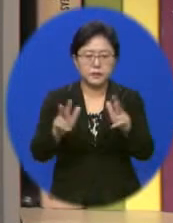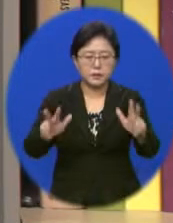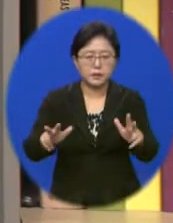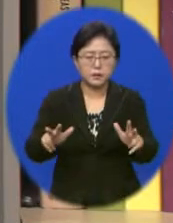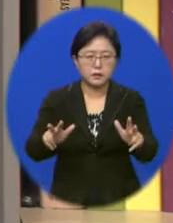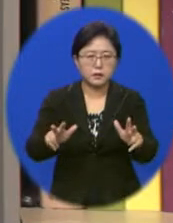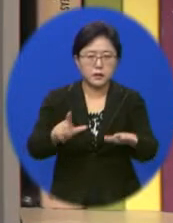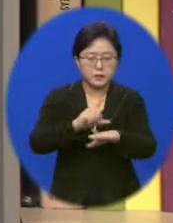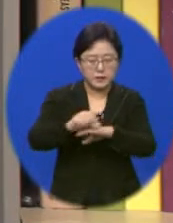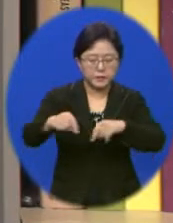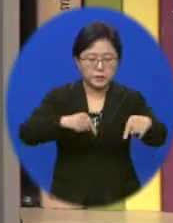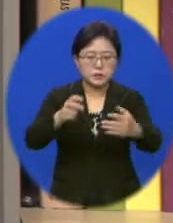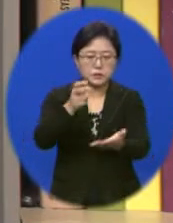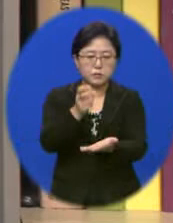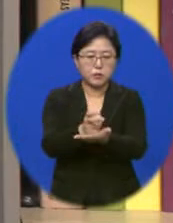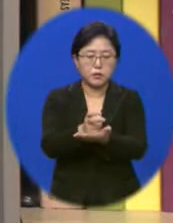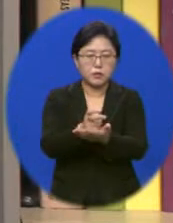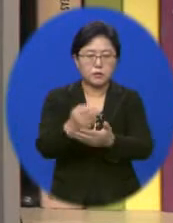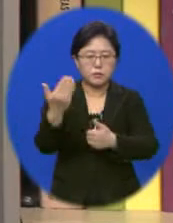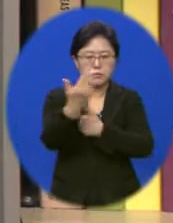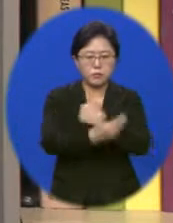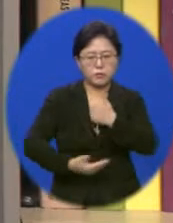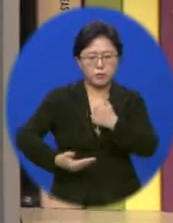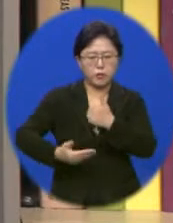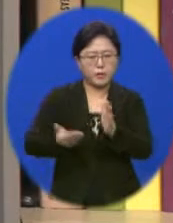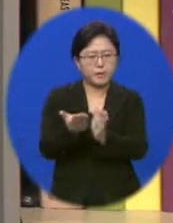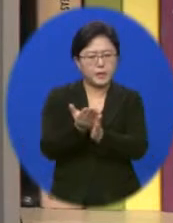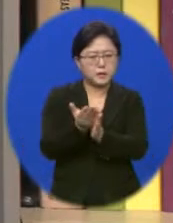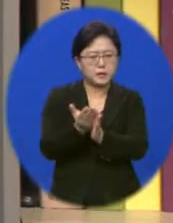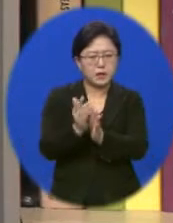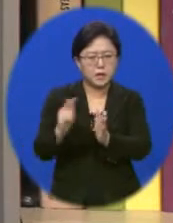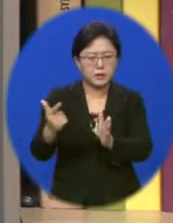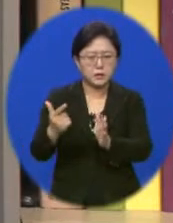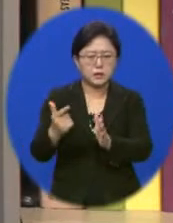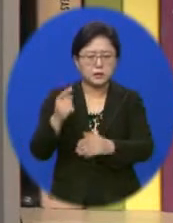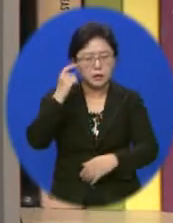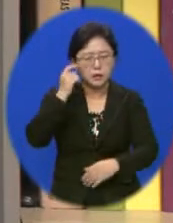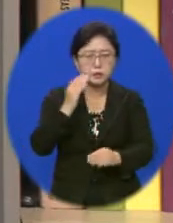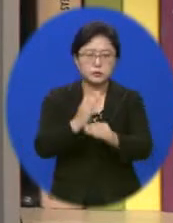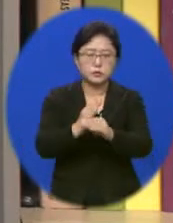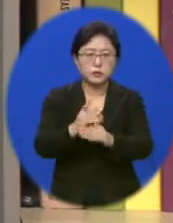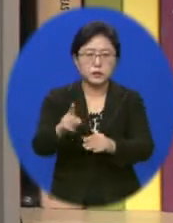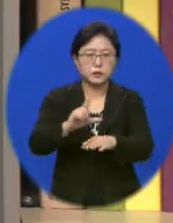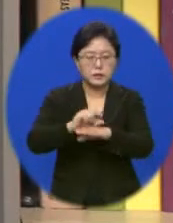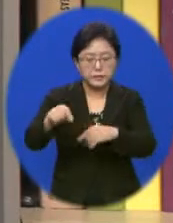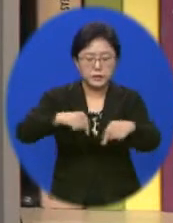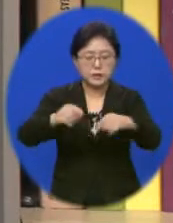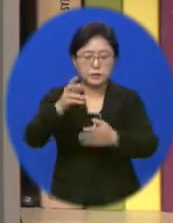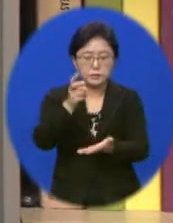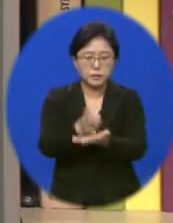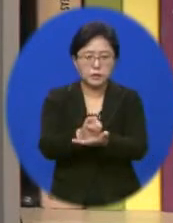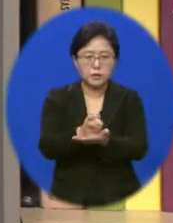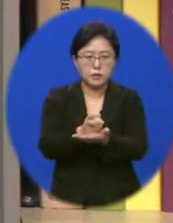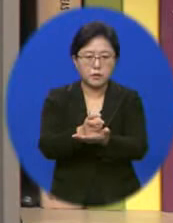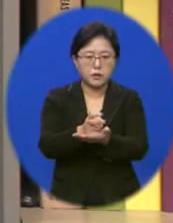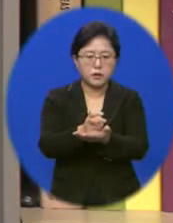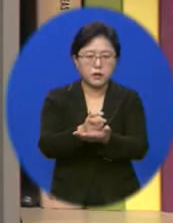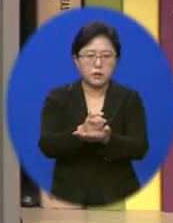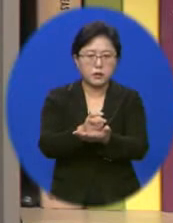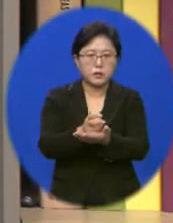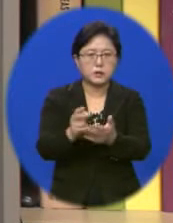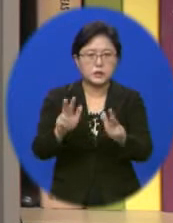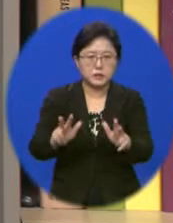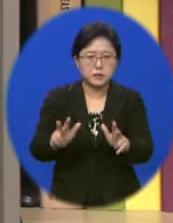지금 지방자치법은 몸에 맞는 옷이라고 할 수가 없는 겁니다. 이러한 지방자치법을 바로